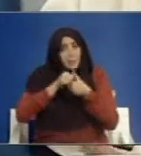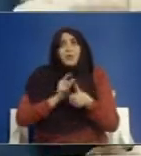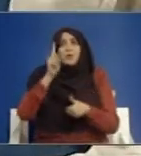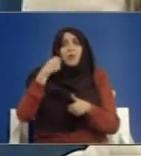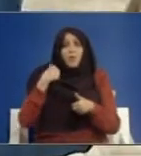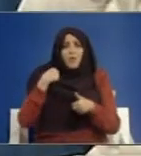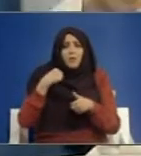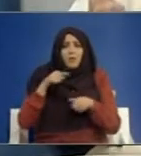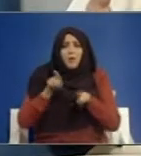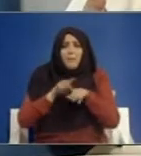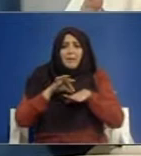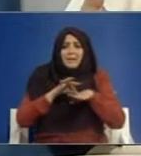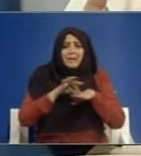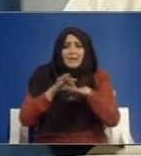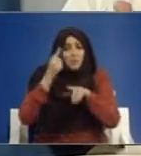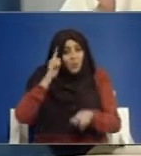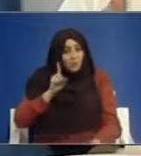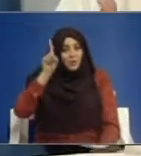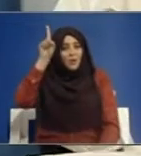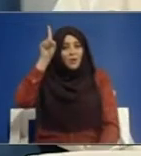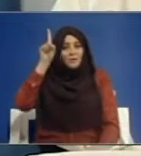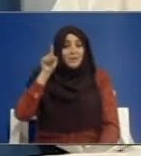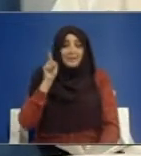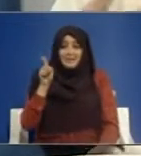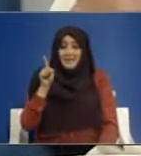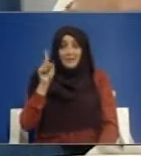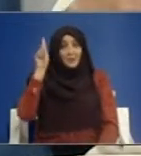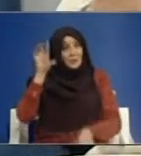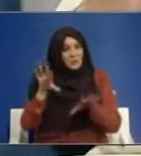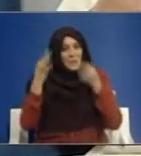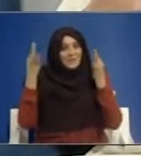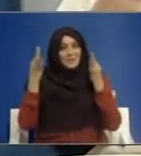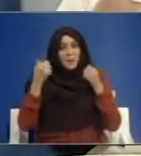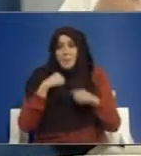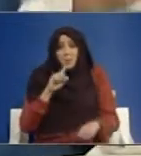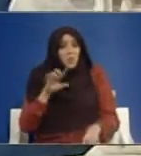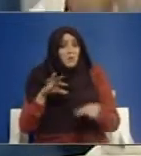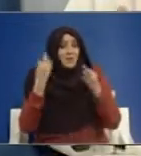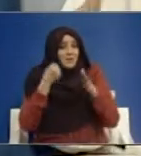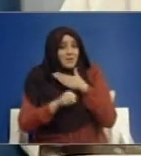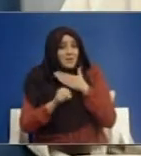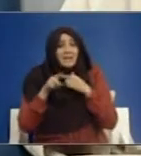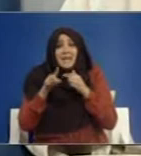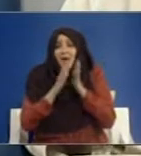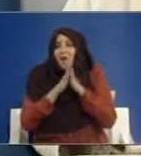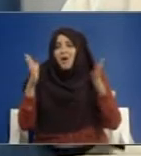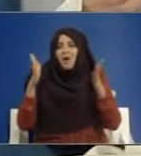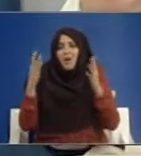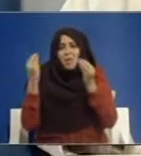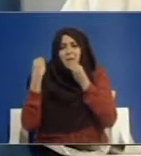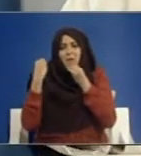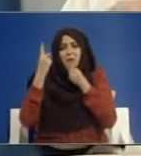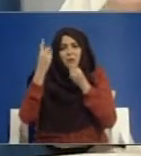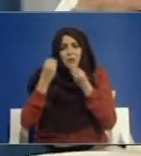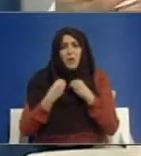ويقودني إلى ربي. فإذا هذا اختيار رباني أنا، مش اختياري أنا. صح. هذه نعمة وحدها مهما